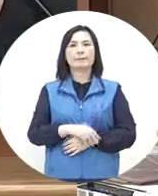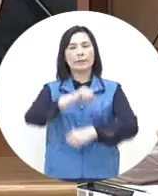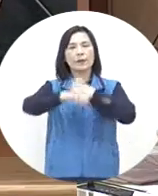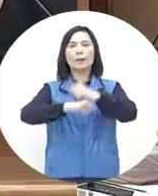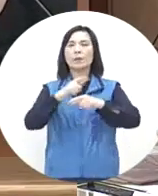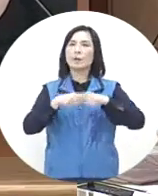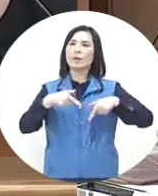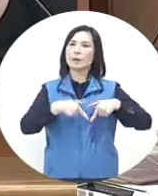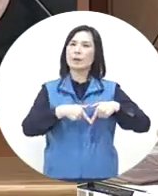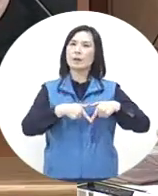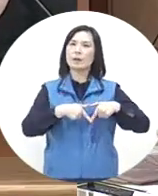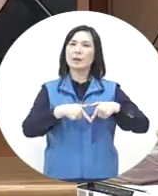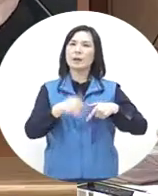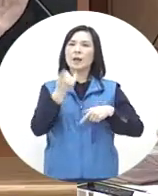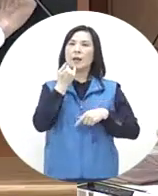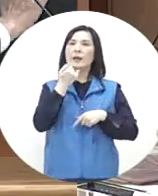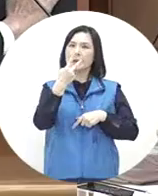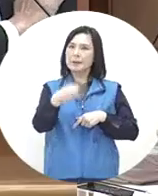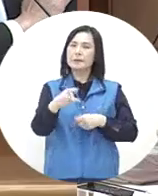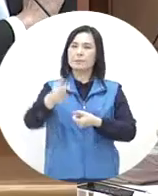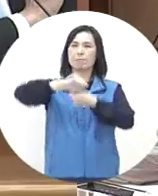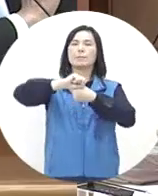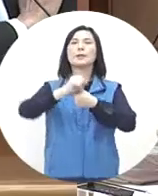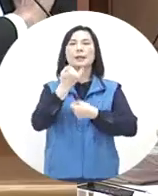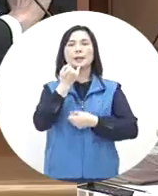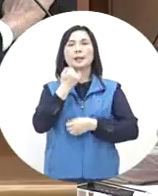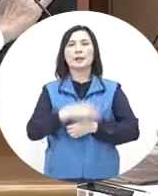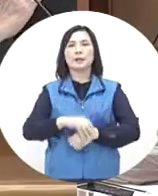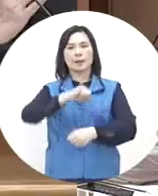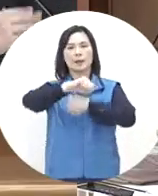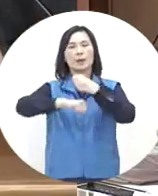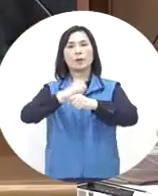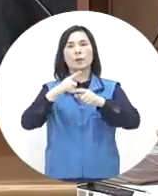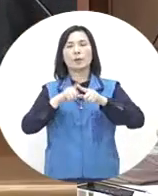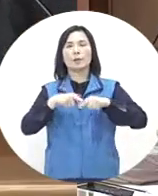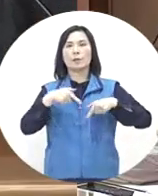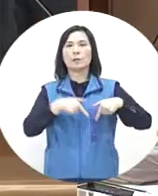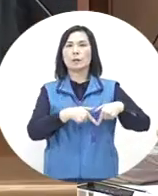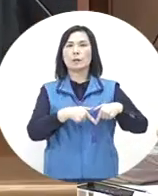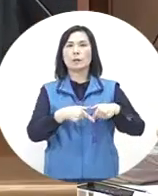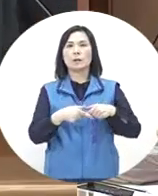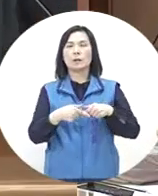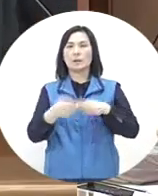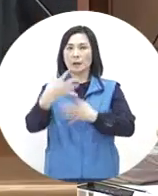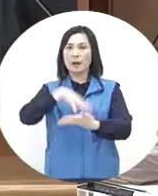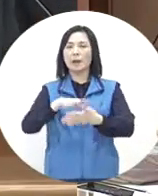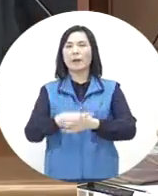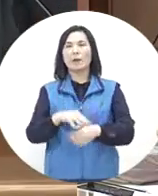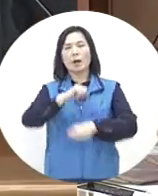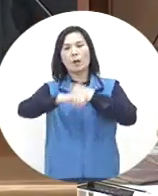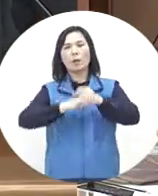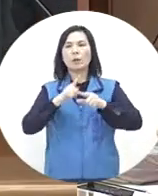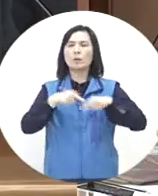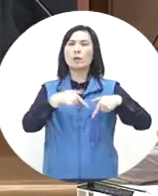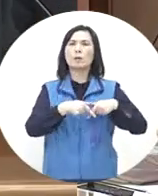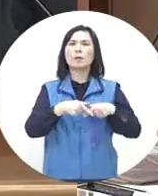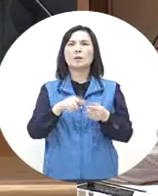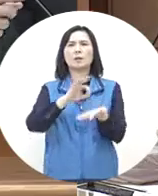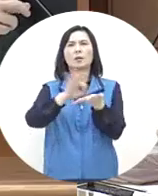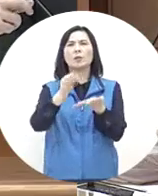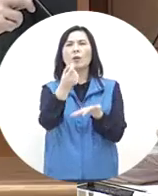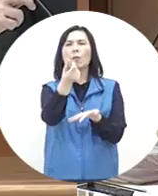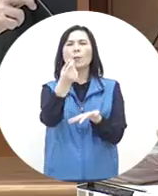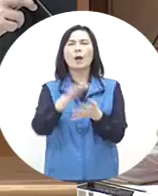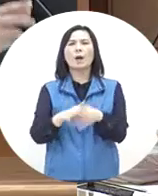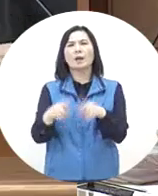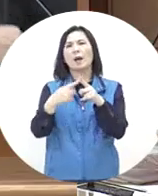的部分 可以更密集啦，加活动中心嘛。 我们叫科技长评估，啊，有活动中心啊，不点来用，啊，不贵的人，其实也不要